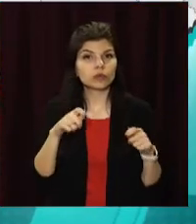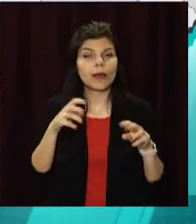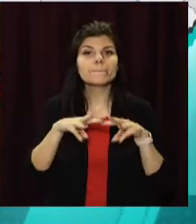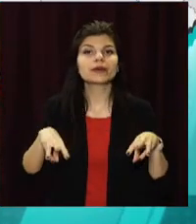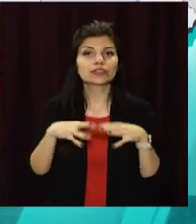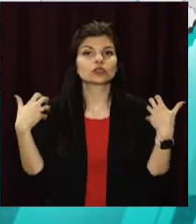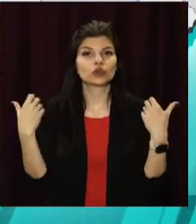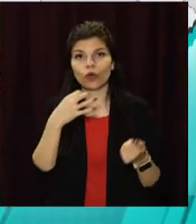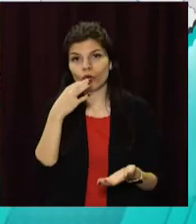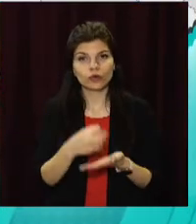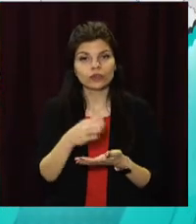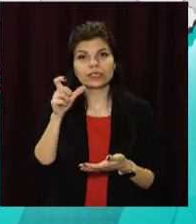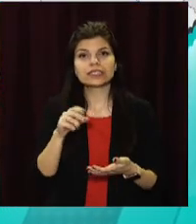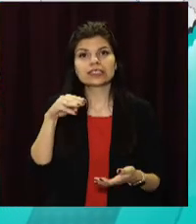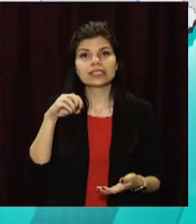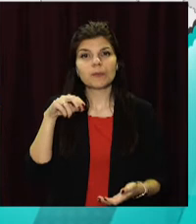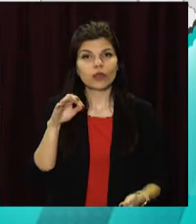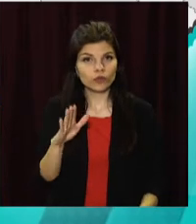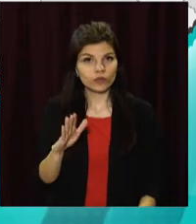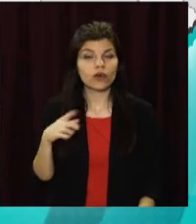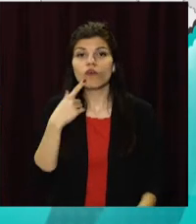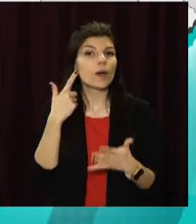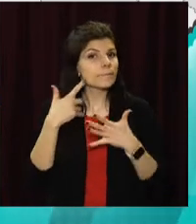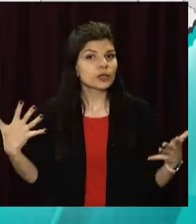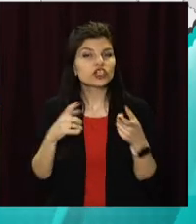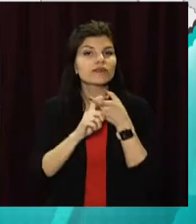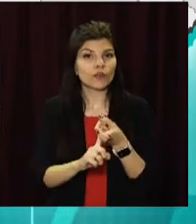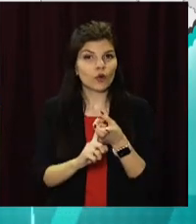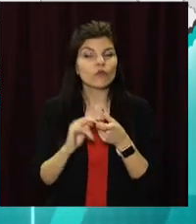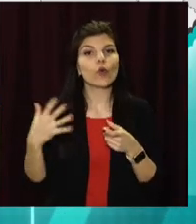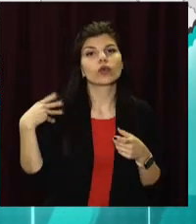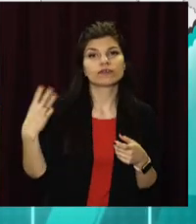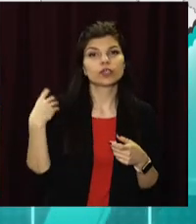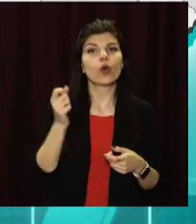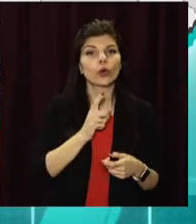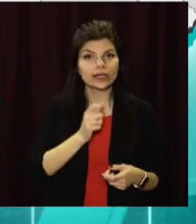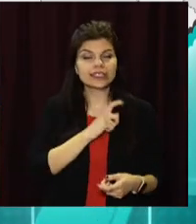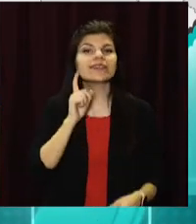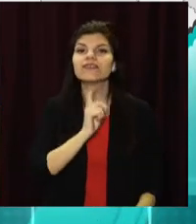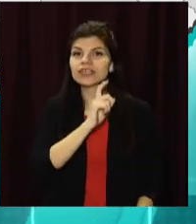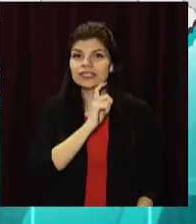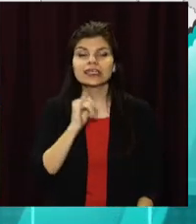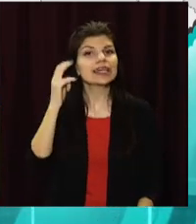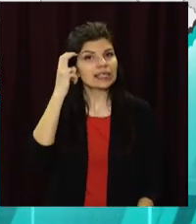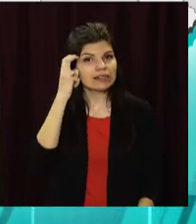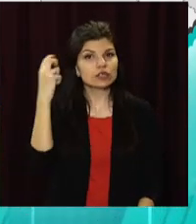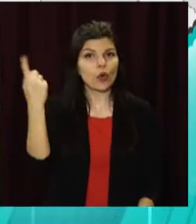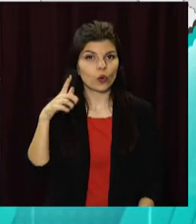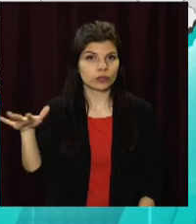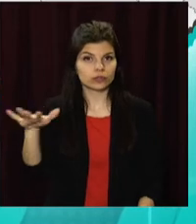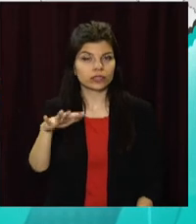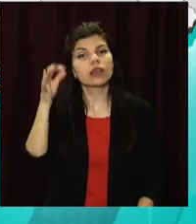міністра охорони здоров'я України Максима Степанова, найбільше інфікованих у Львівській, Одеській, Вінницькій та Київській